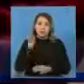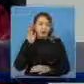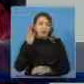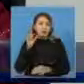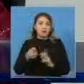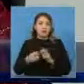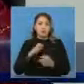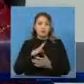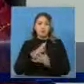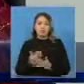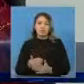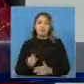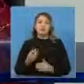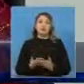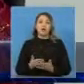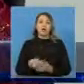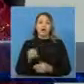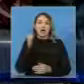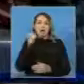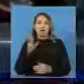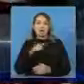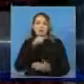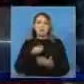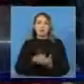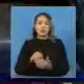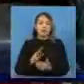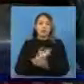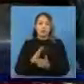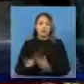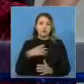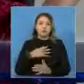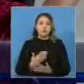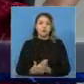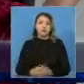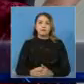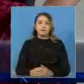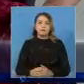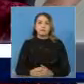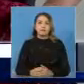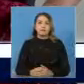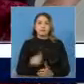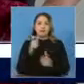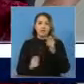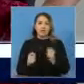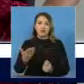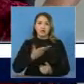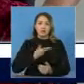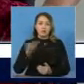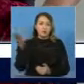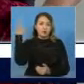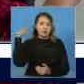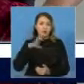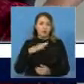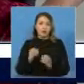берген. Сондықтан сұхбат барысында қарияны көп сұрақ қойып, мазаламауды жөн санадық. Даярқы болдым,